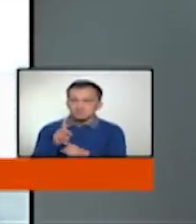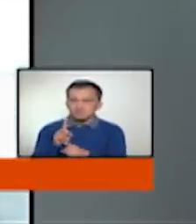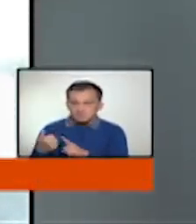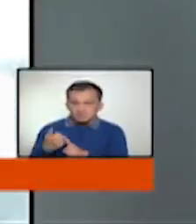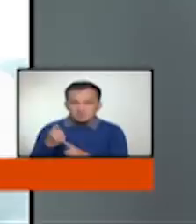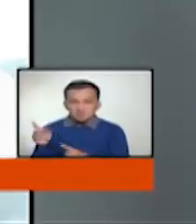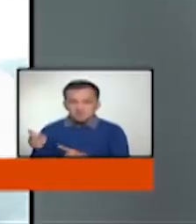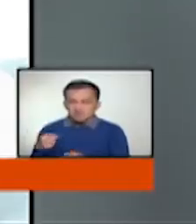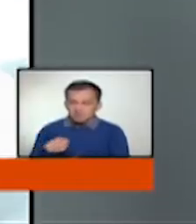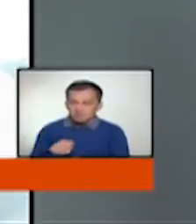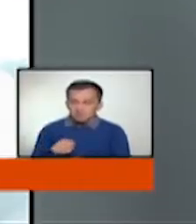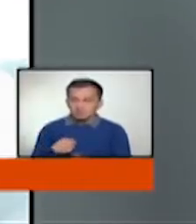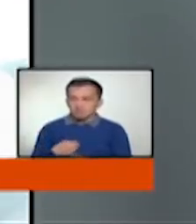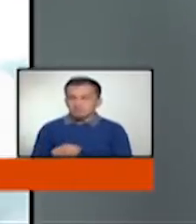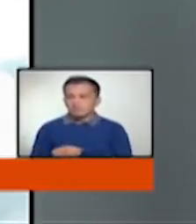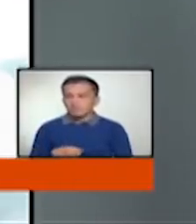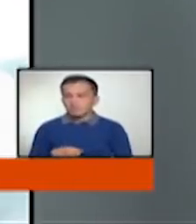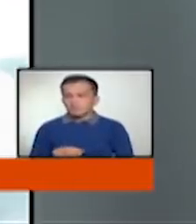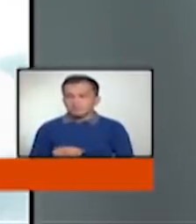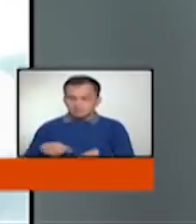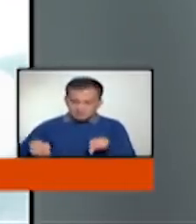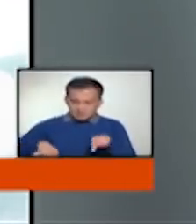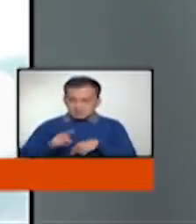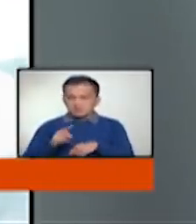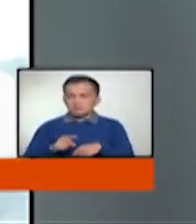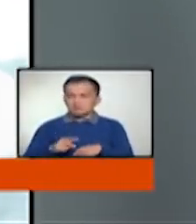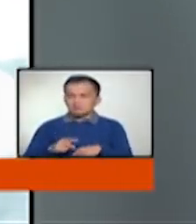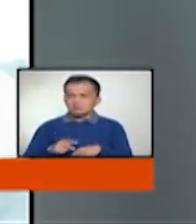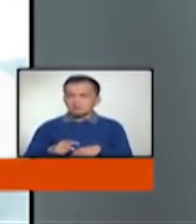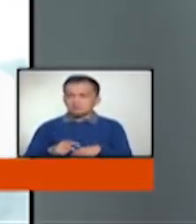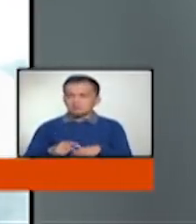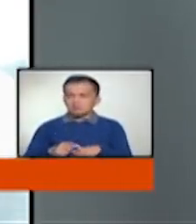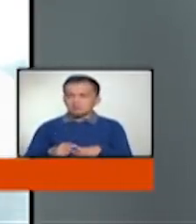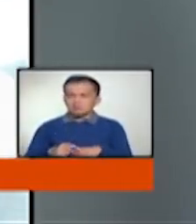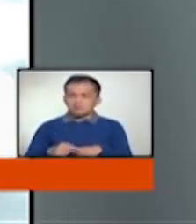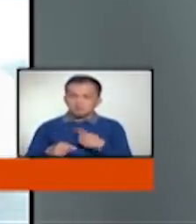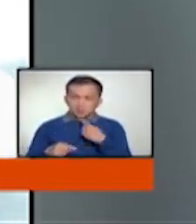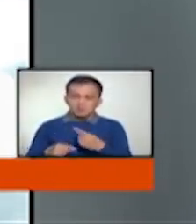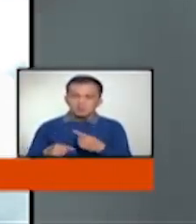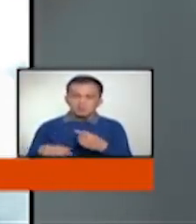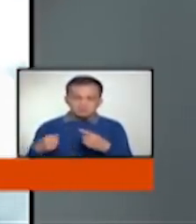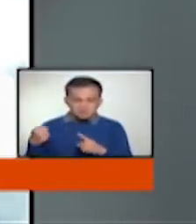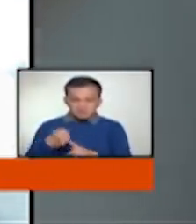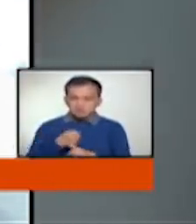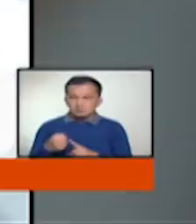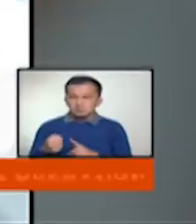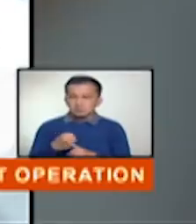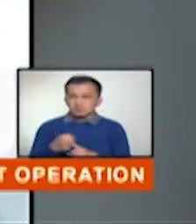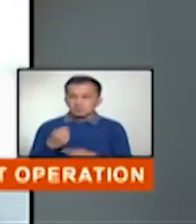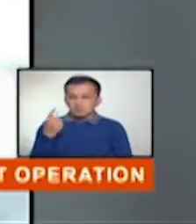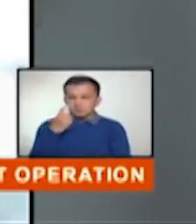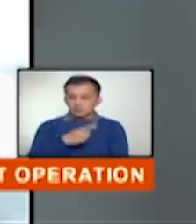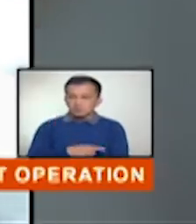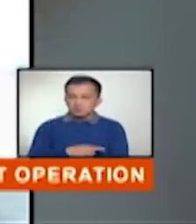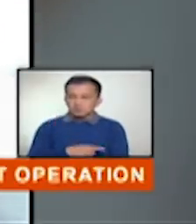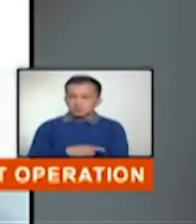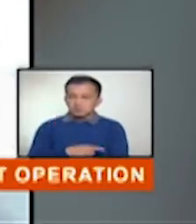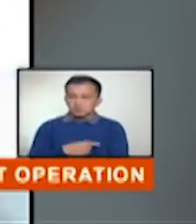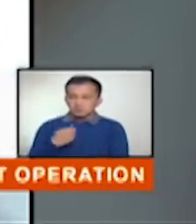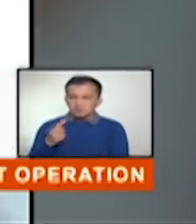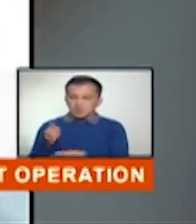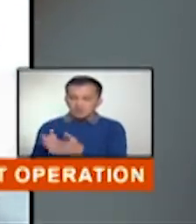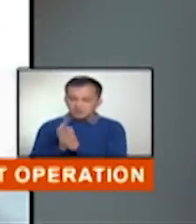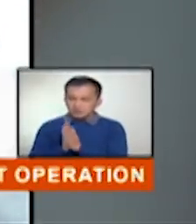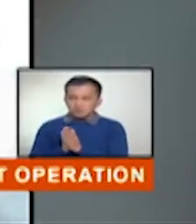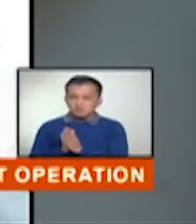niya ako, bugbong sipa. Tadyak, pati kamay ko, pilipilipit. Isang araw lang naman hindi ko sa